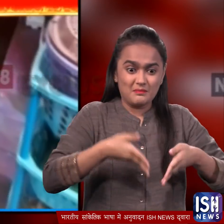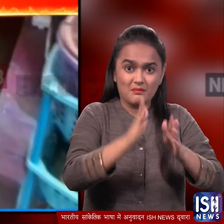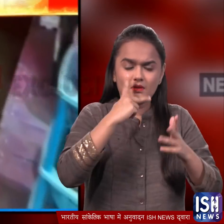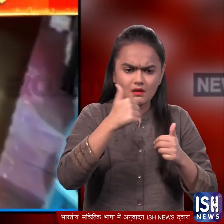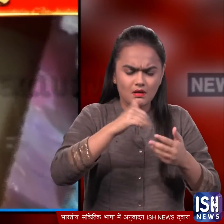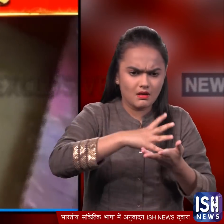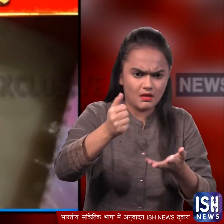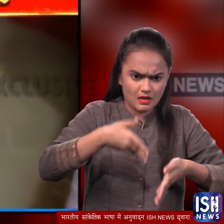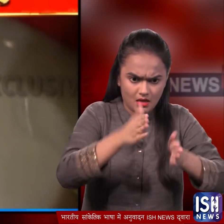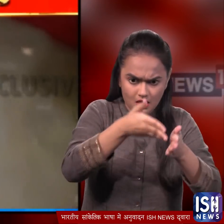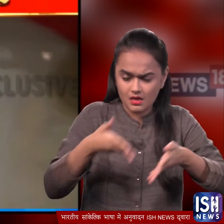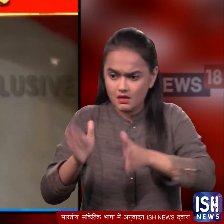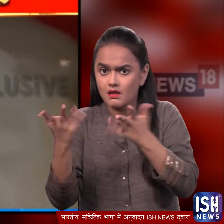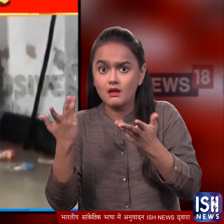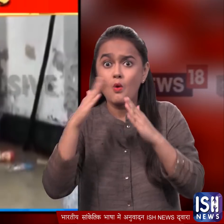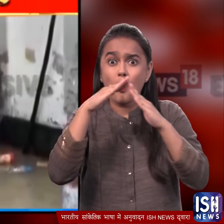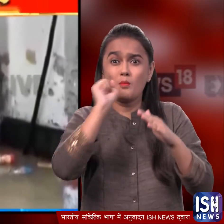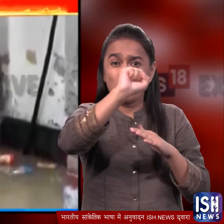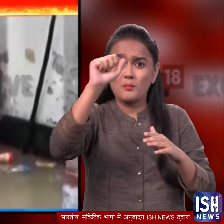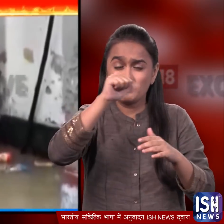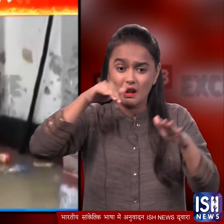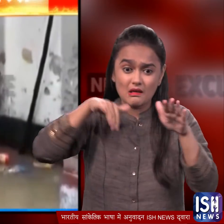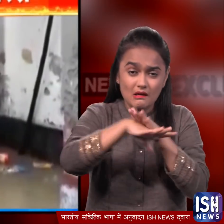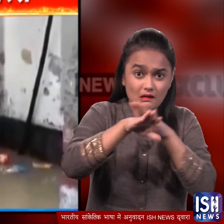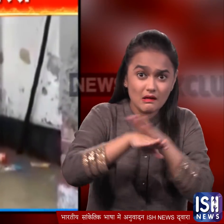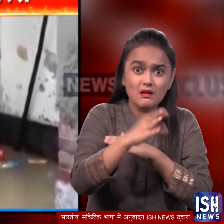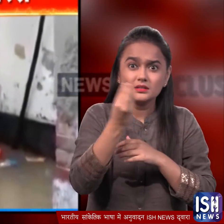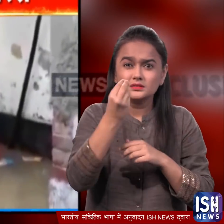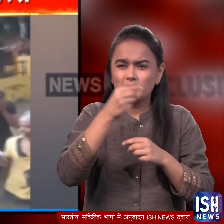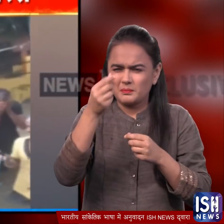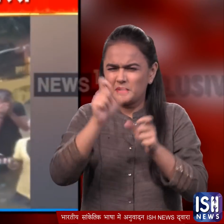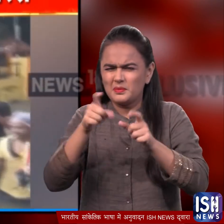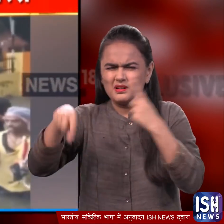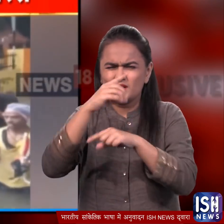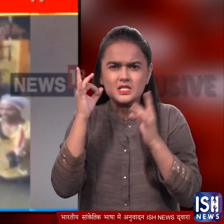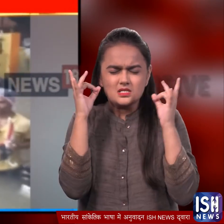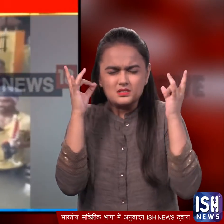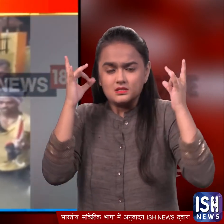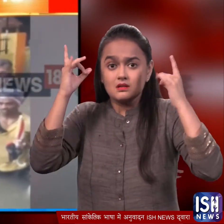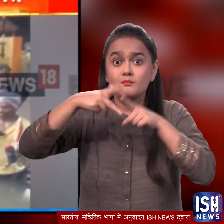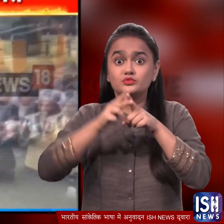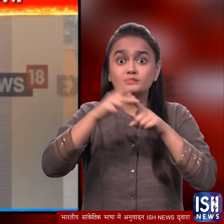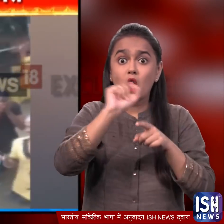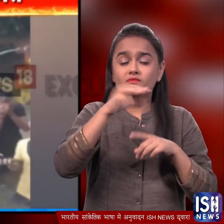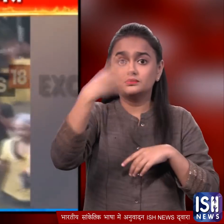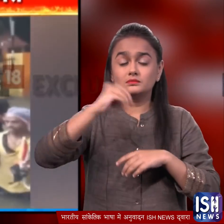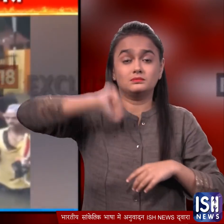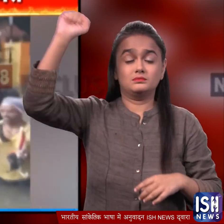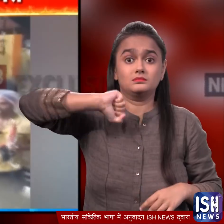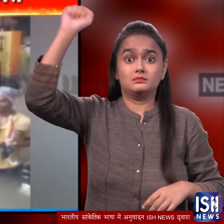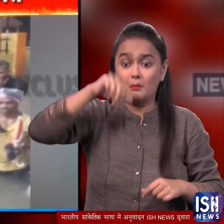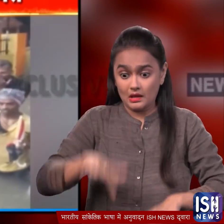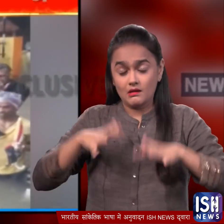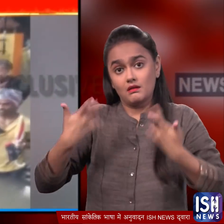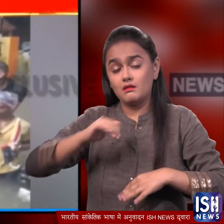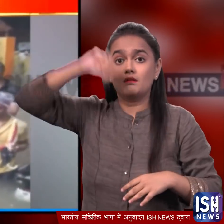गईं। बारिश का पानी लोगों के घरों में भी घुस गया। एक इलाके में तो लोग इससे इतने नाराज हो गए कि नगर निगम के खिलाफ नारेबाजी करने लगे।